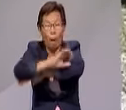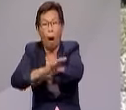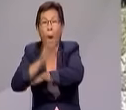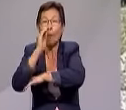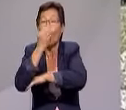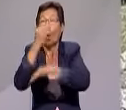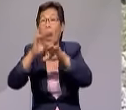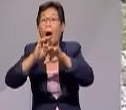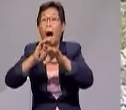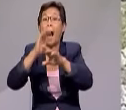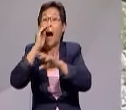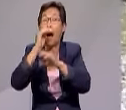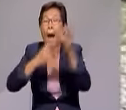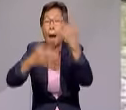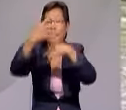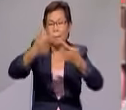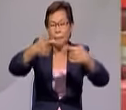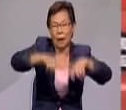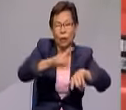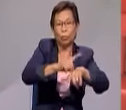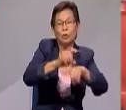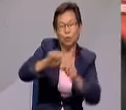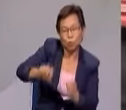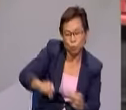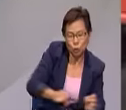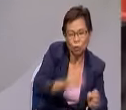di Sungai Golok, Rantau Panjang.